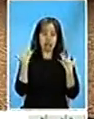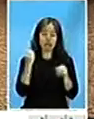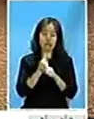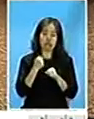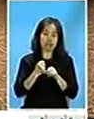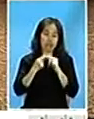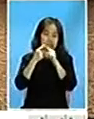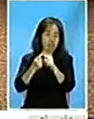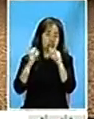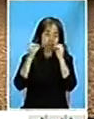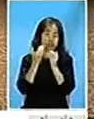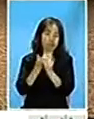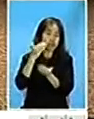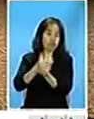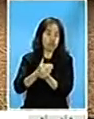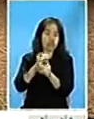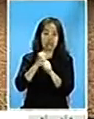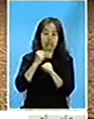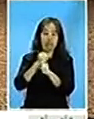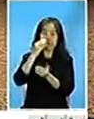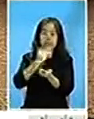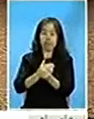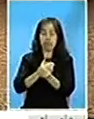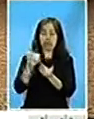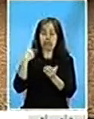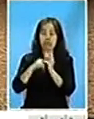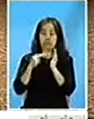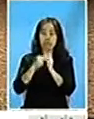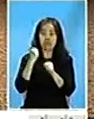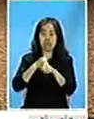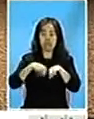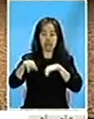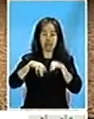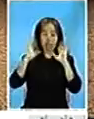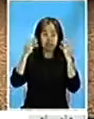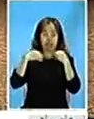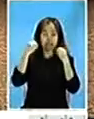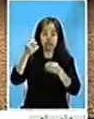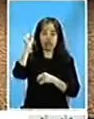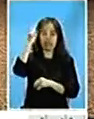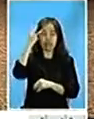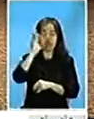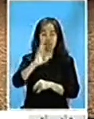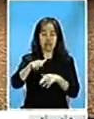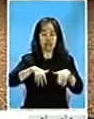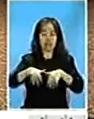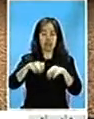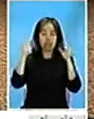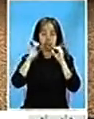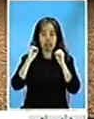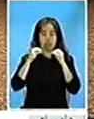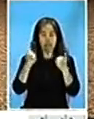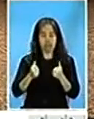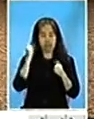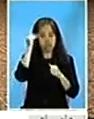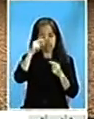ะเรื่องของกองทุนการออมแห่งชาติที่จะเป็นผลประโยชน์ของการจัดสวัสดิการยั่งยืนของประชาชนเพราะเรากำลังจะก้าวไปสู่สังคมผู้สูงอ